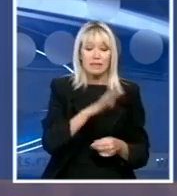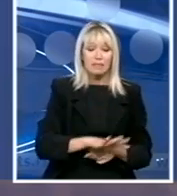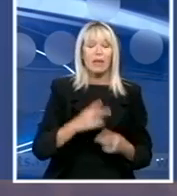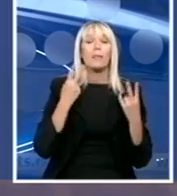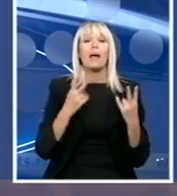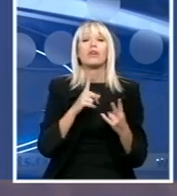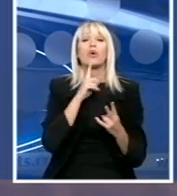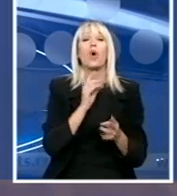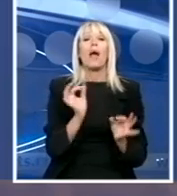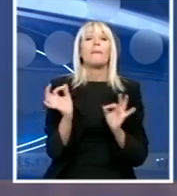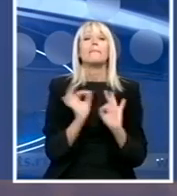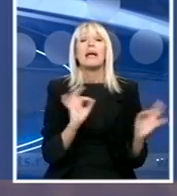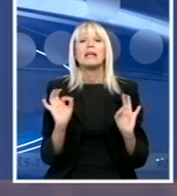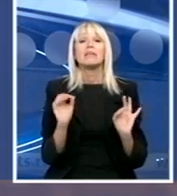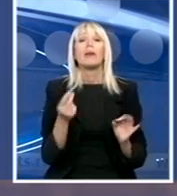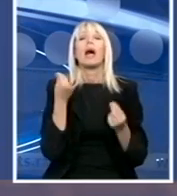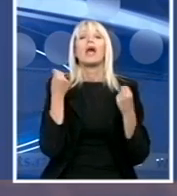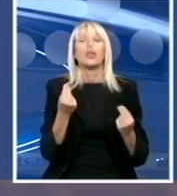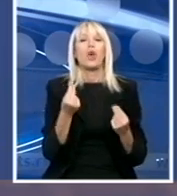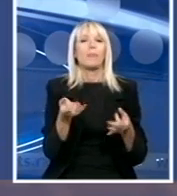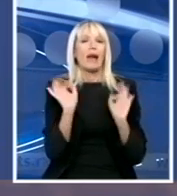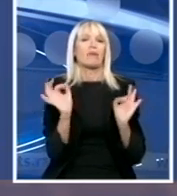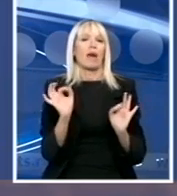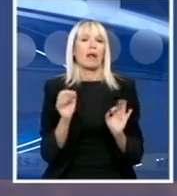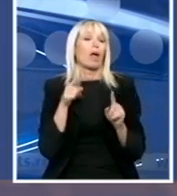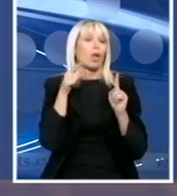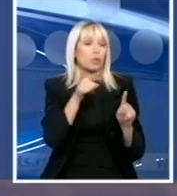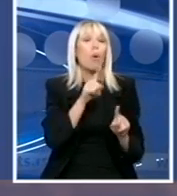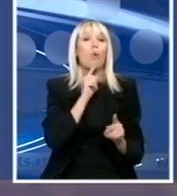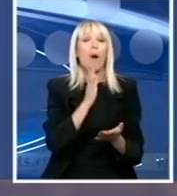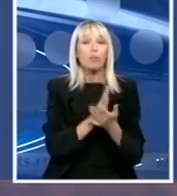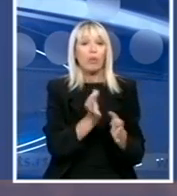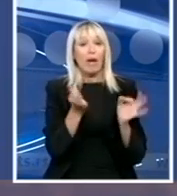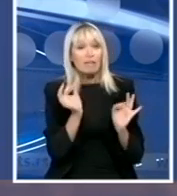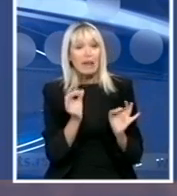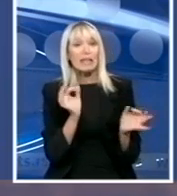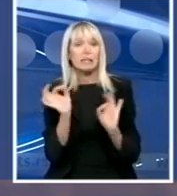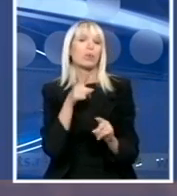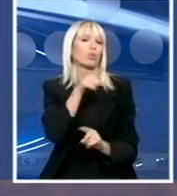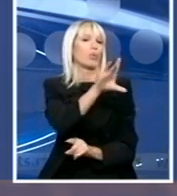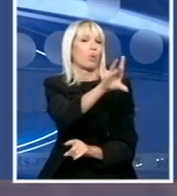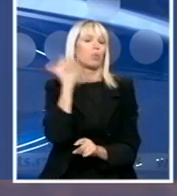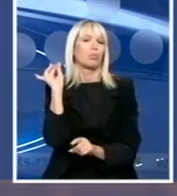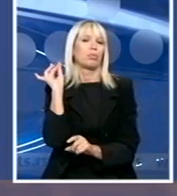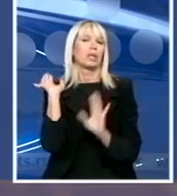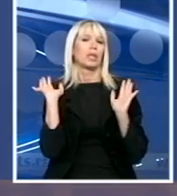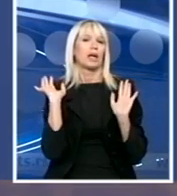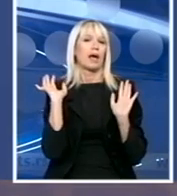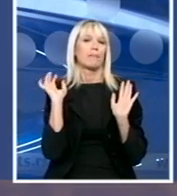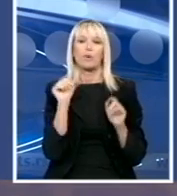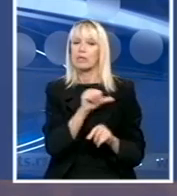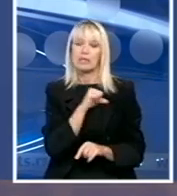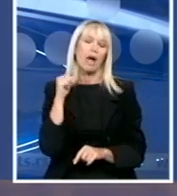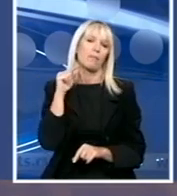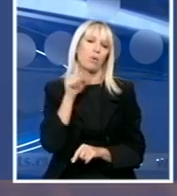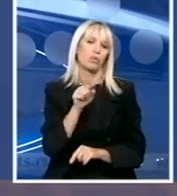budu zadovoljavale te uslove bit će kandidati za primjenu u našoj populaciji. Jedino, isključivo bezbedne vakcine